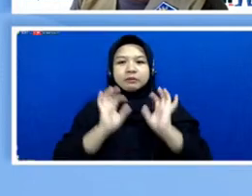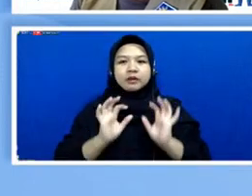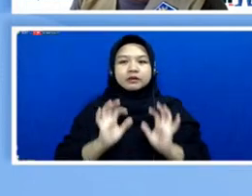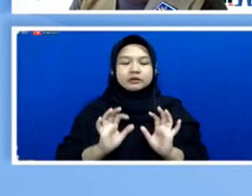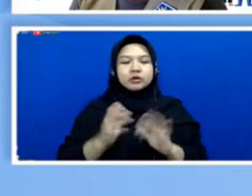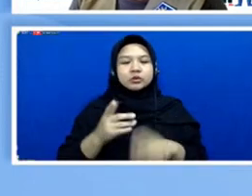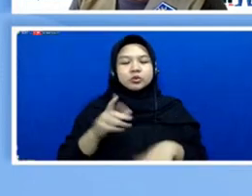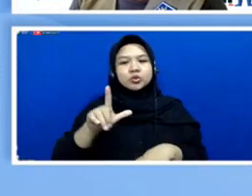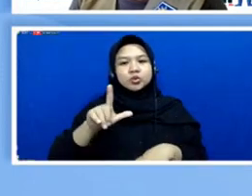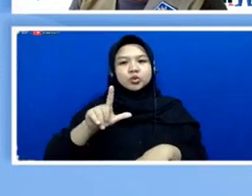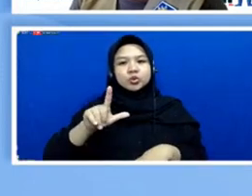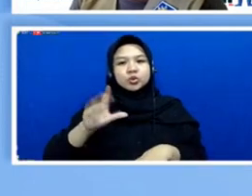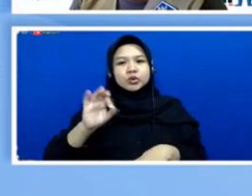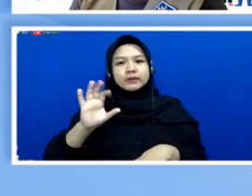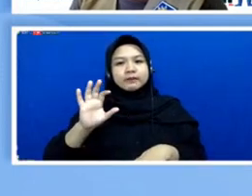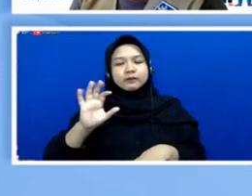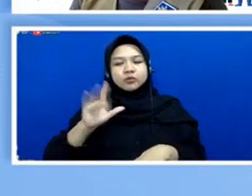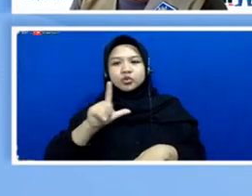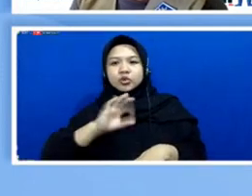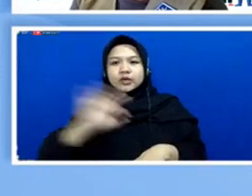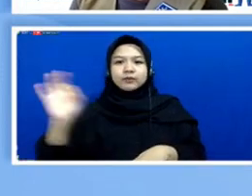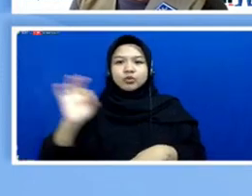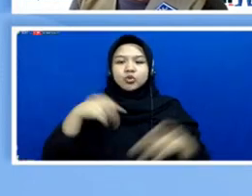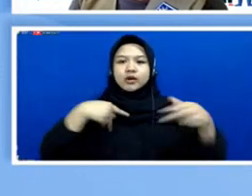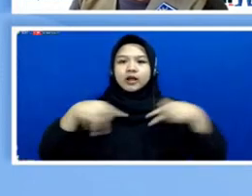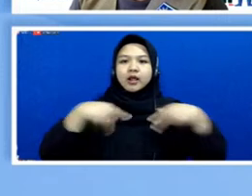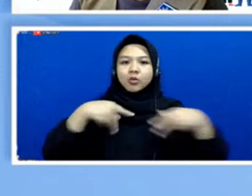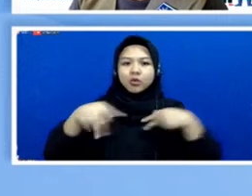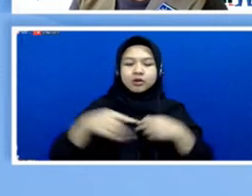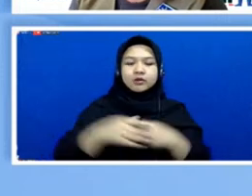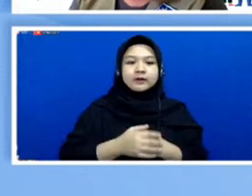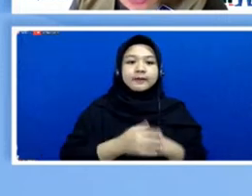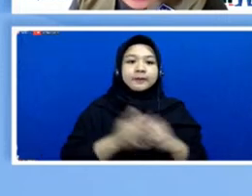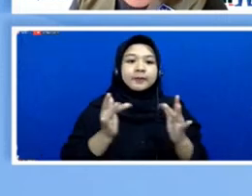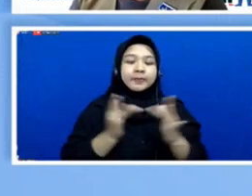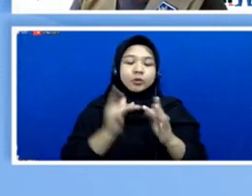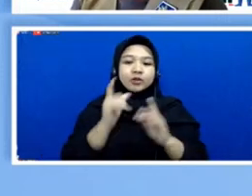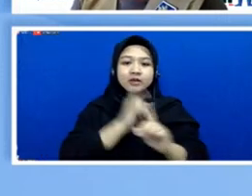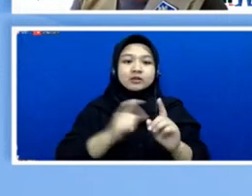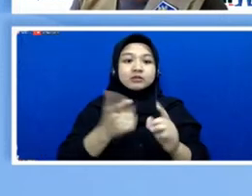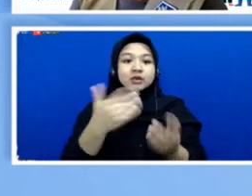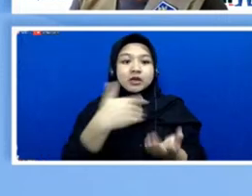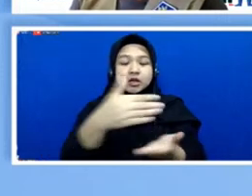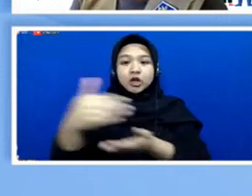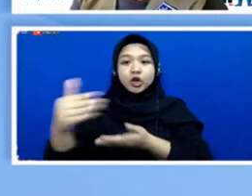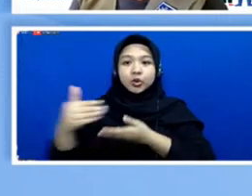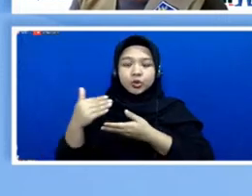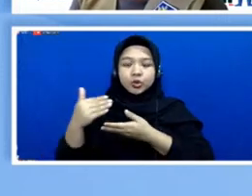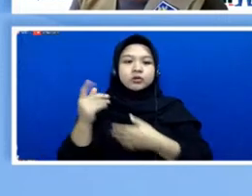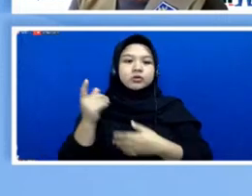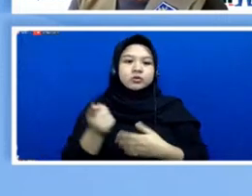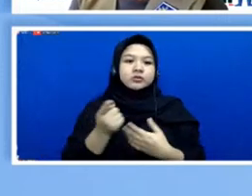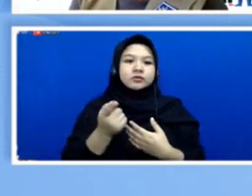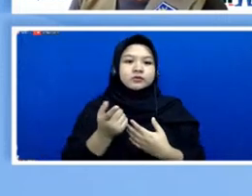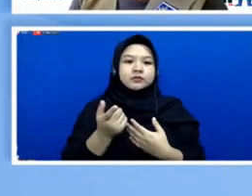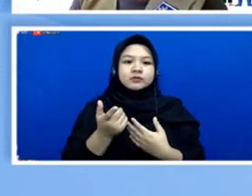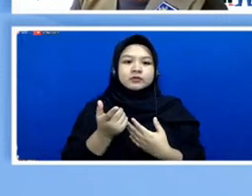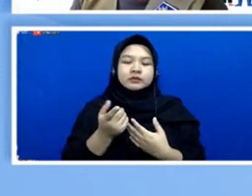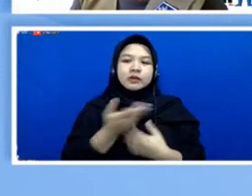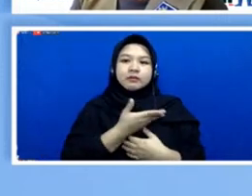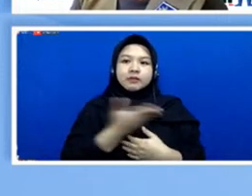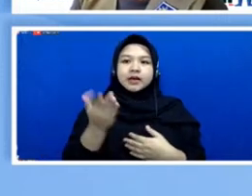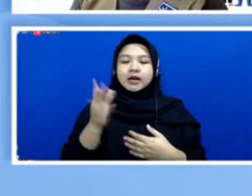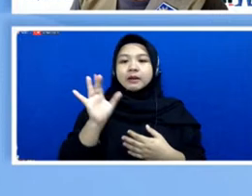kurang lebih 7.000 relawan kontak tracing. Nah, relawan kontak tracing yang mereka rekrut adalah memang mereka